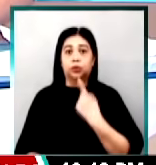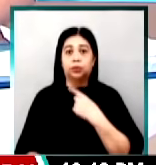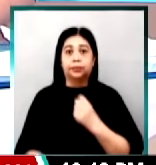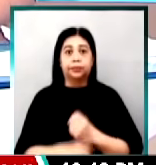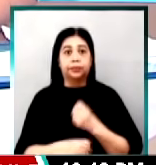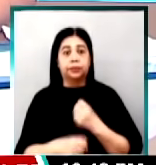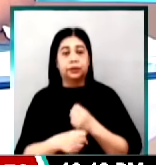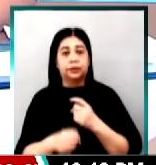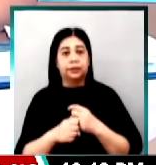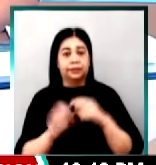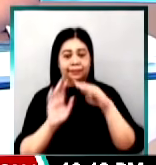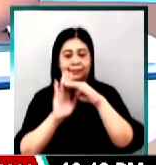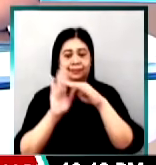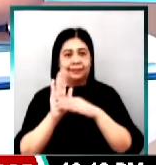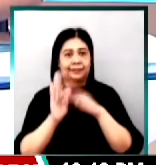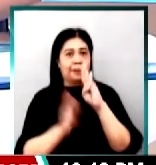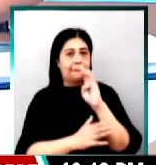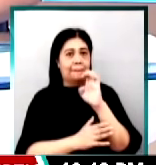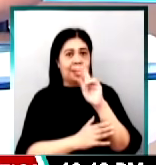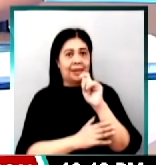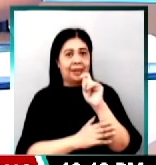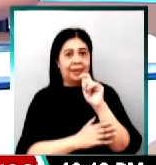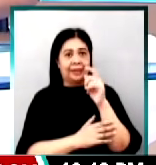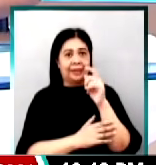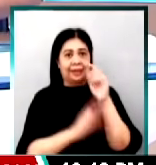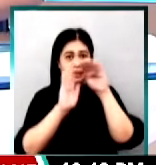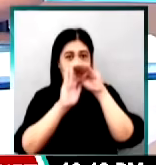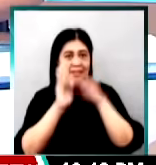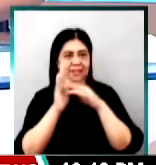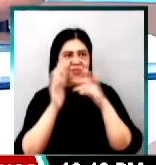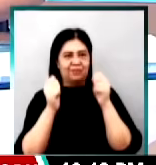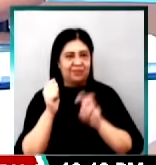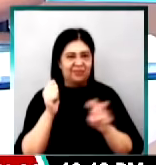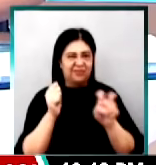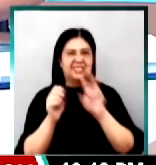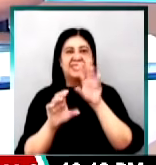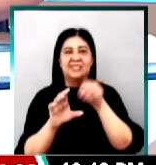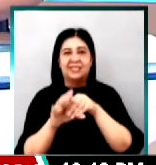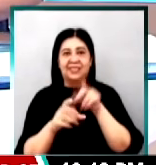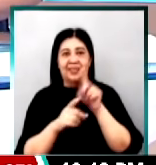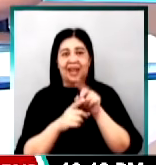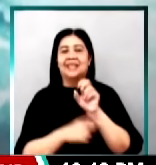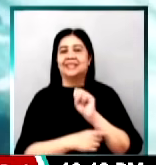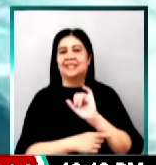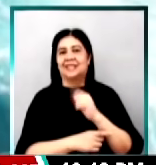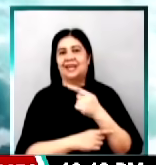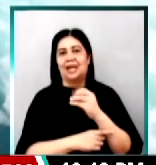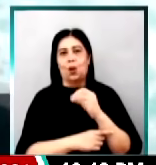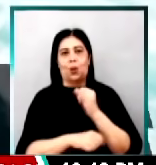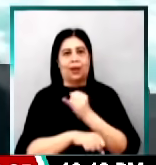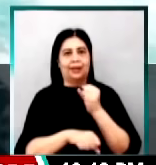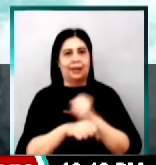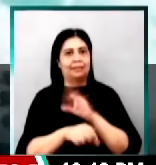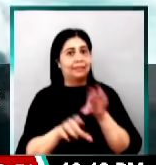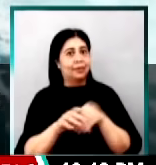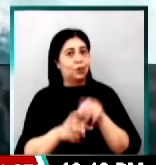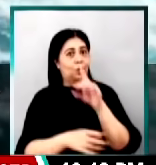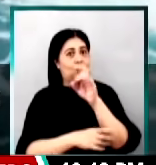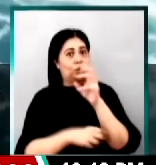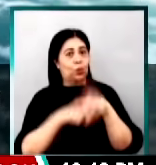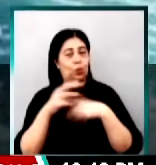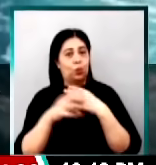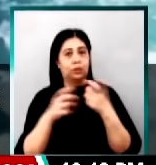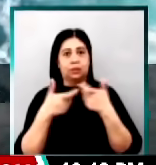para sa panahong pwede na muling bumiyahe, isama nyo na ang Siargao Island. Pasok ito sa 100 World's Greatest Places